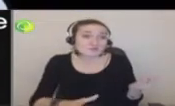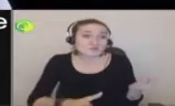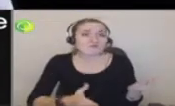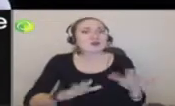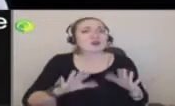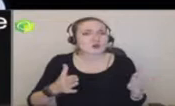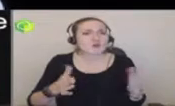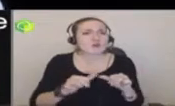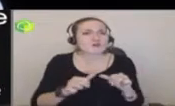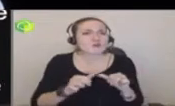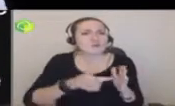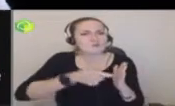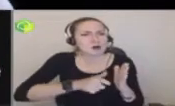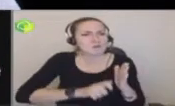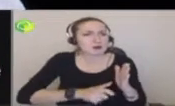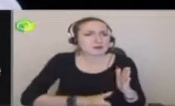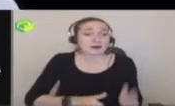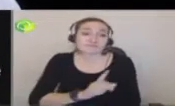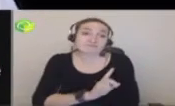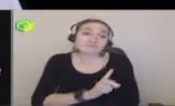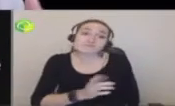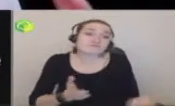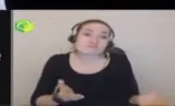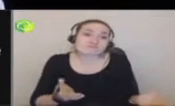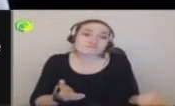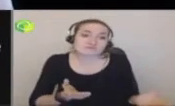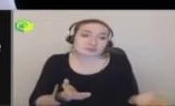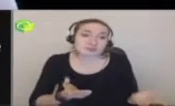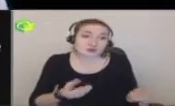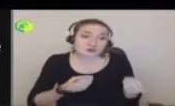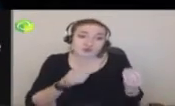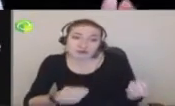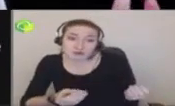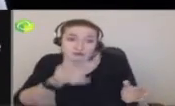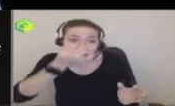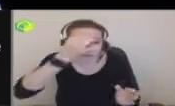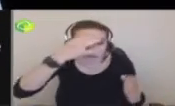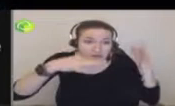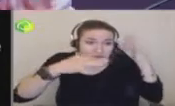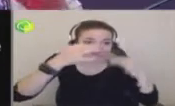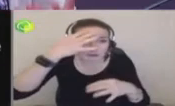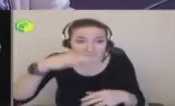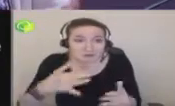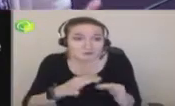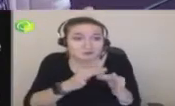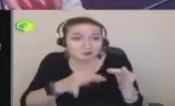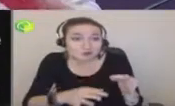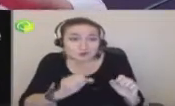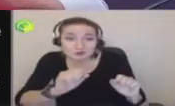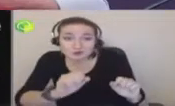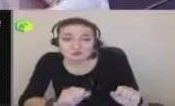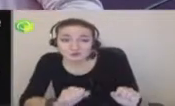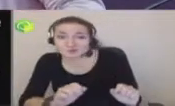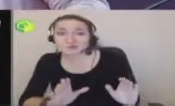portes et pour que tout le monde puisse prendre conscience de la richesse qu'ils portent en eux par rapport à